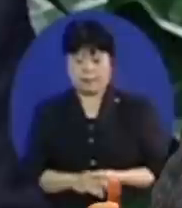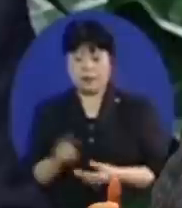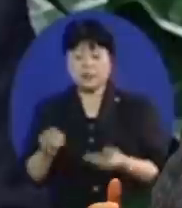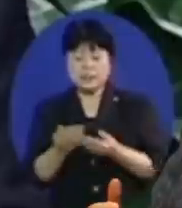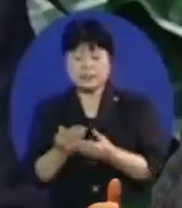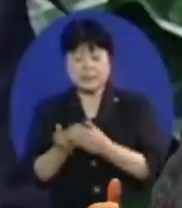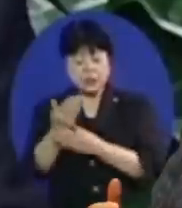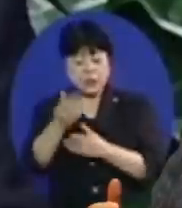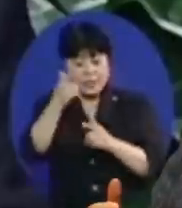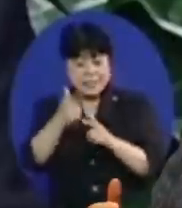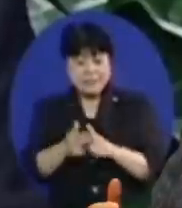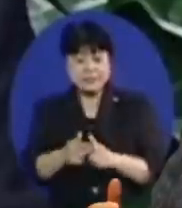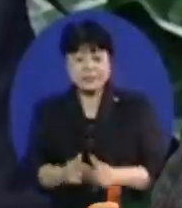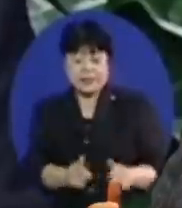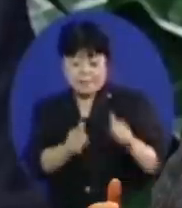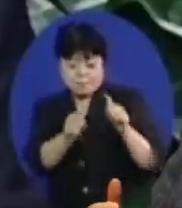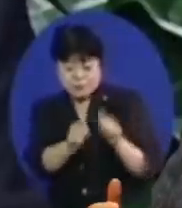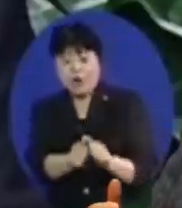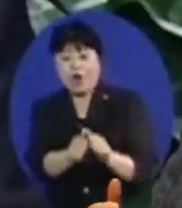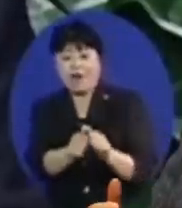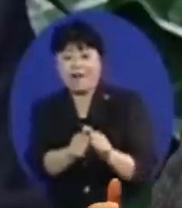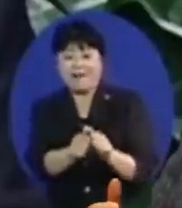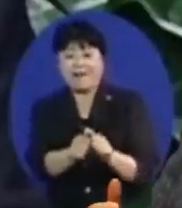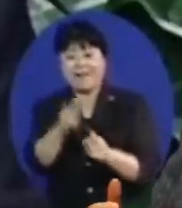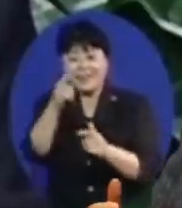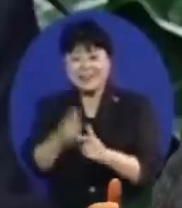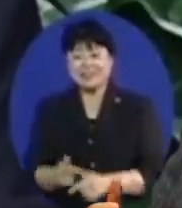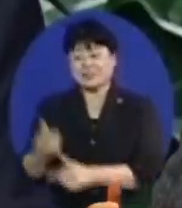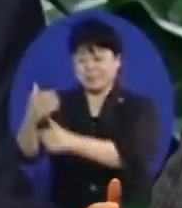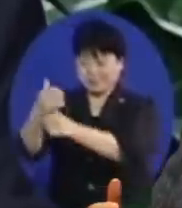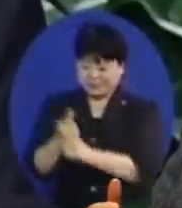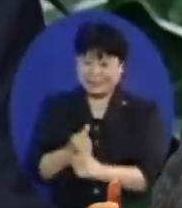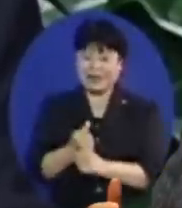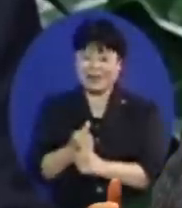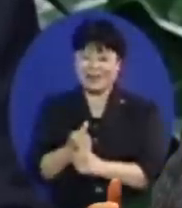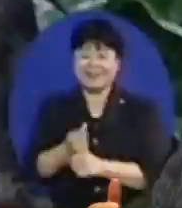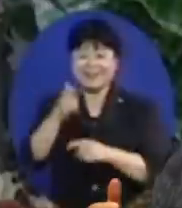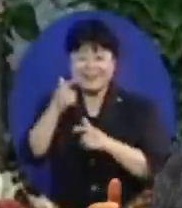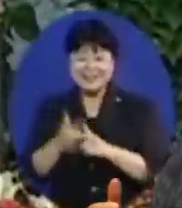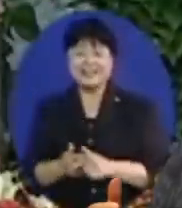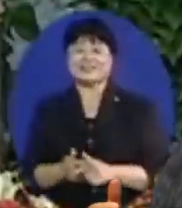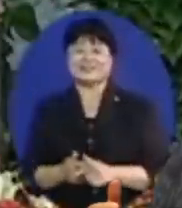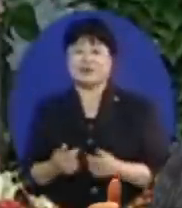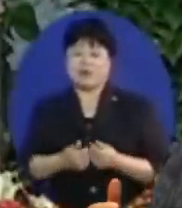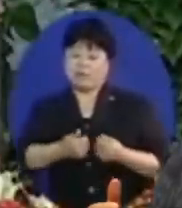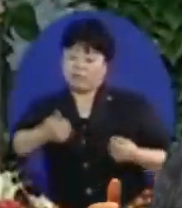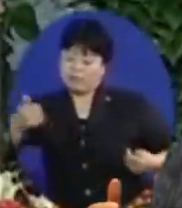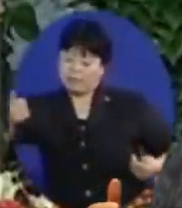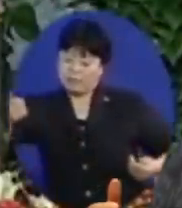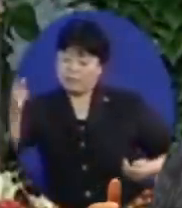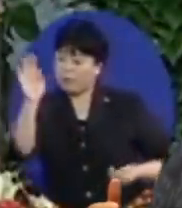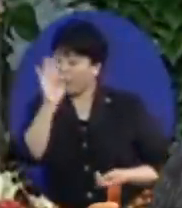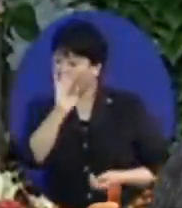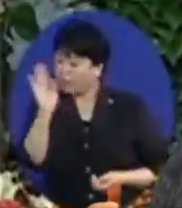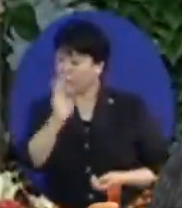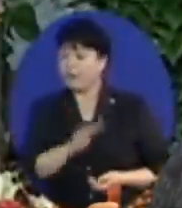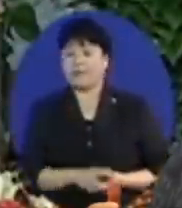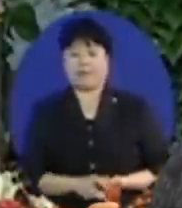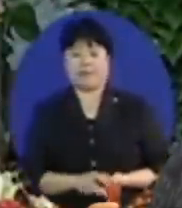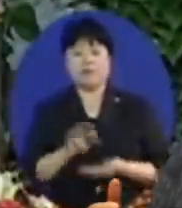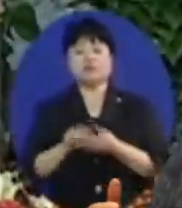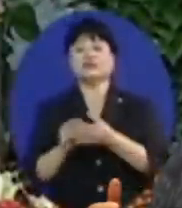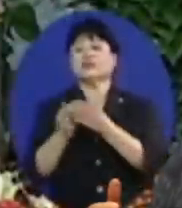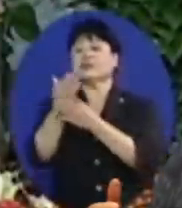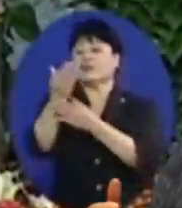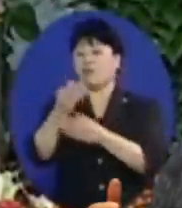있어도 예수님께 바싹 붙어서 예수님을 붙잡아야지 예수님과 여러분 사이에 거리를 두면은 문제가